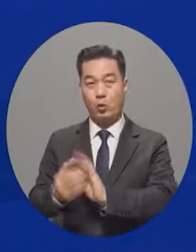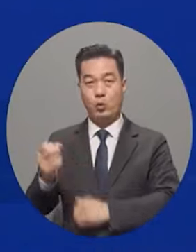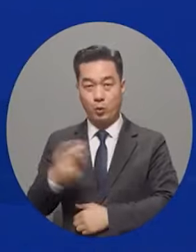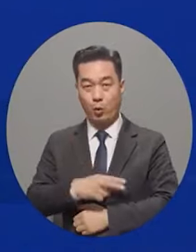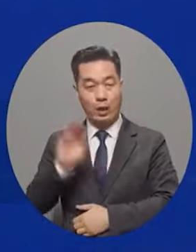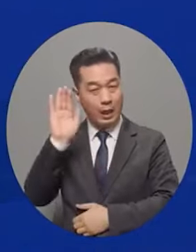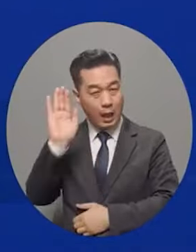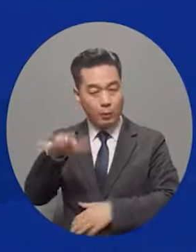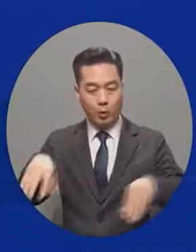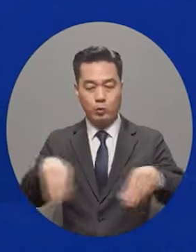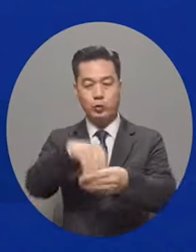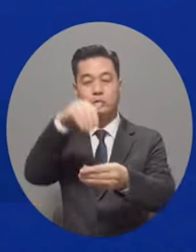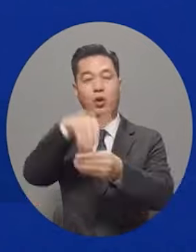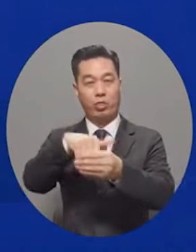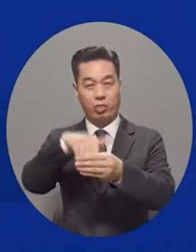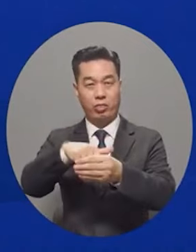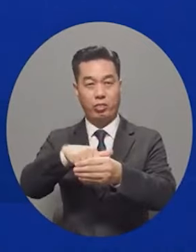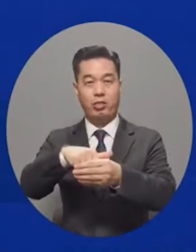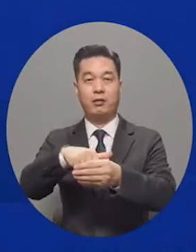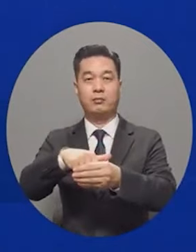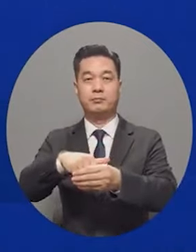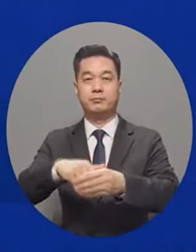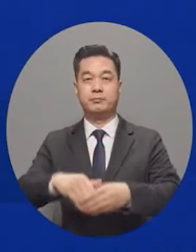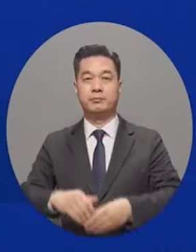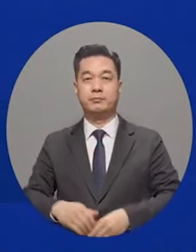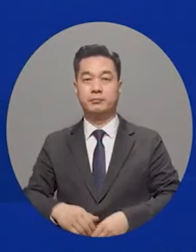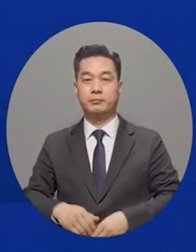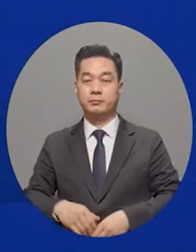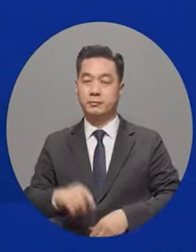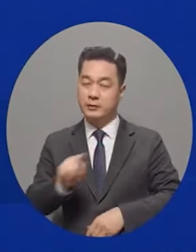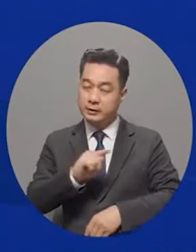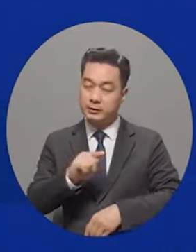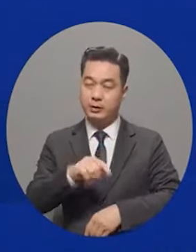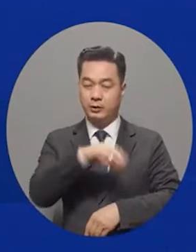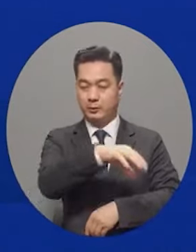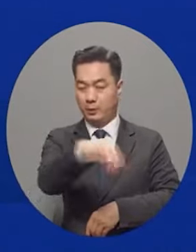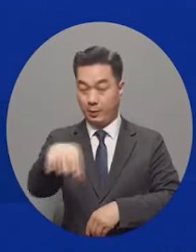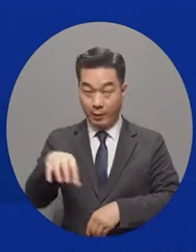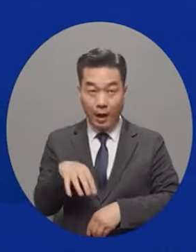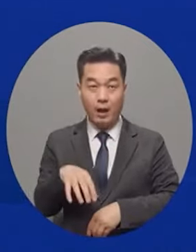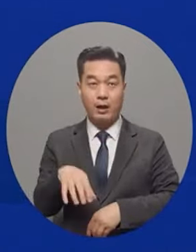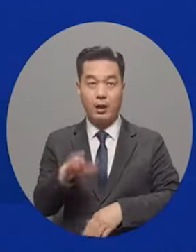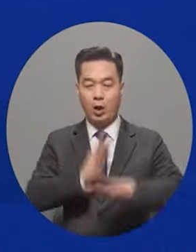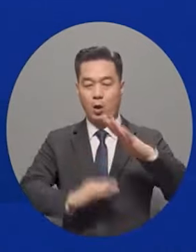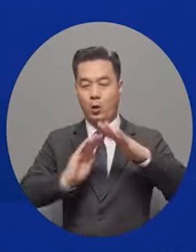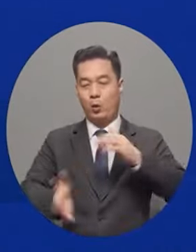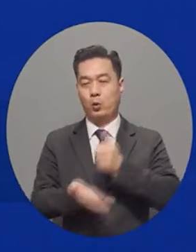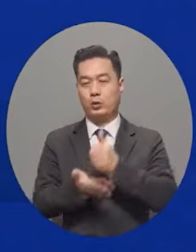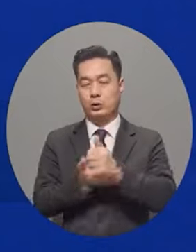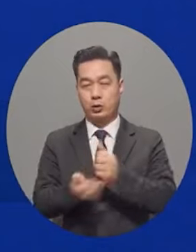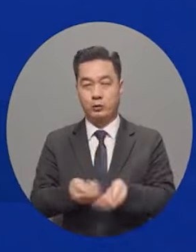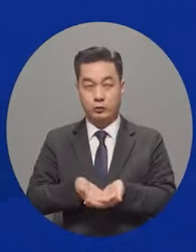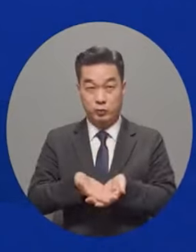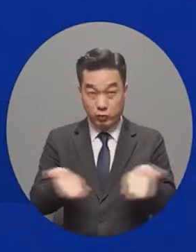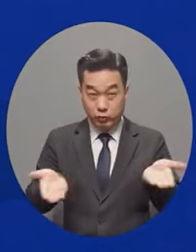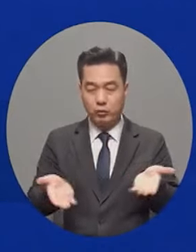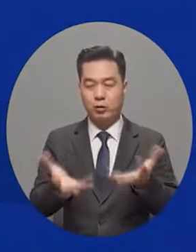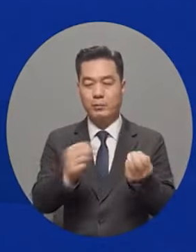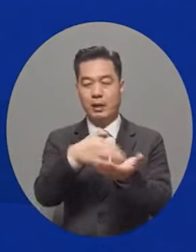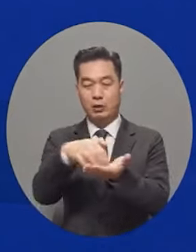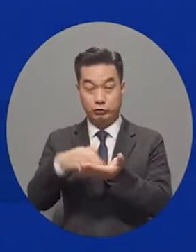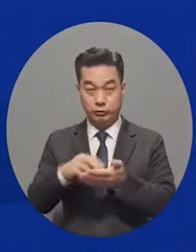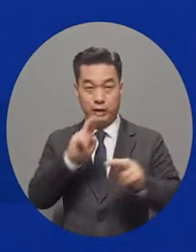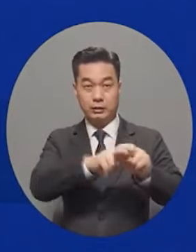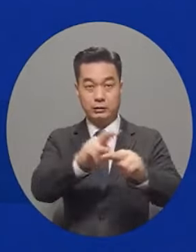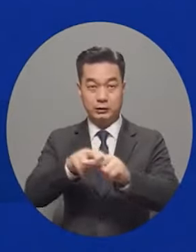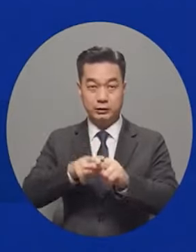있을 총선에서 피해자가 특정 세력에게 공천을 주어 다수의